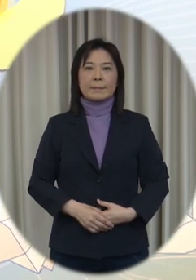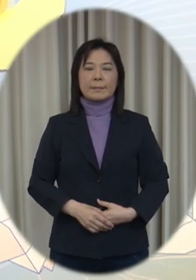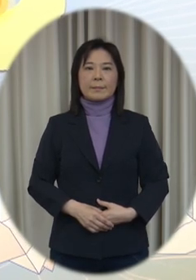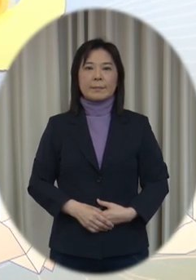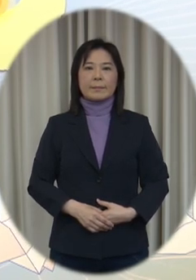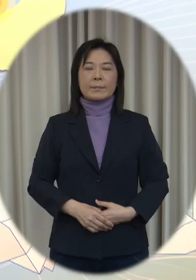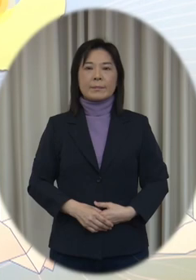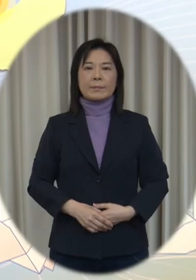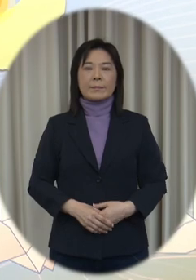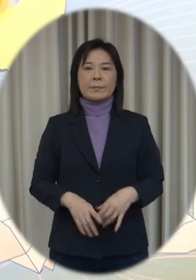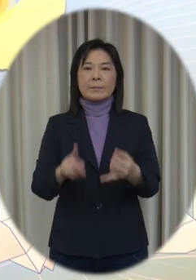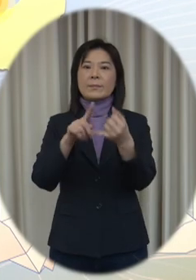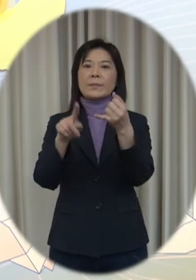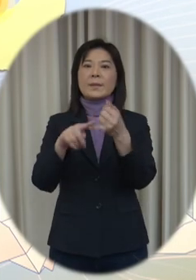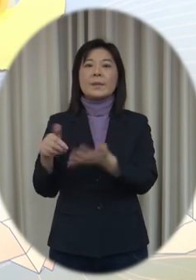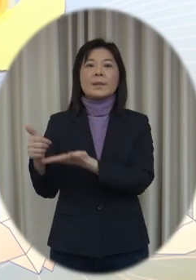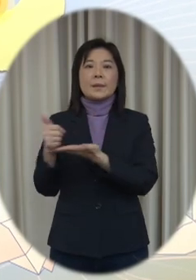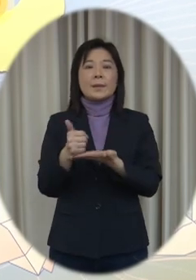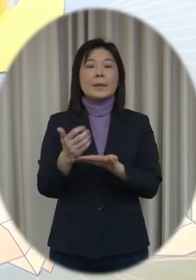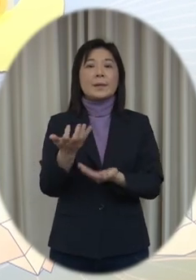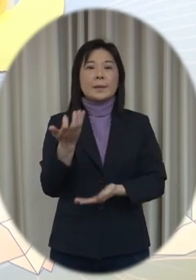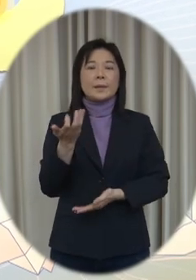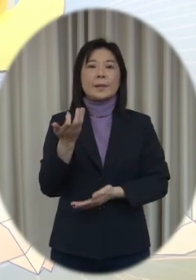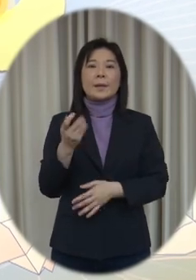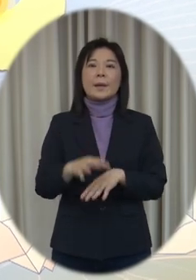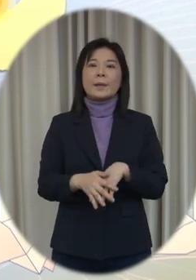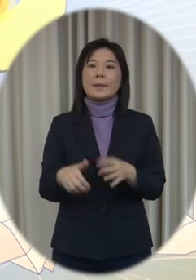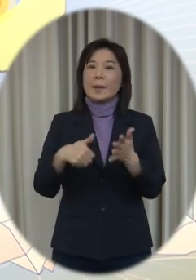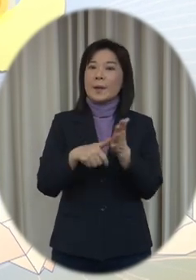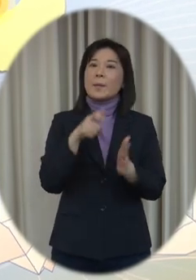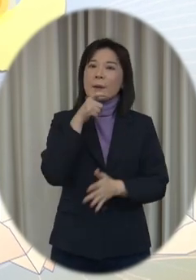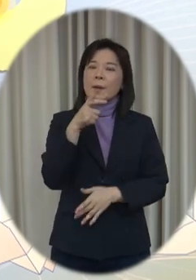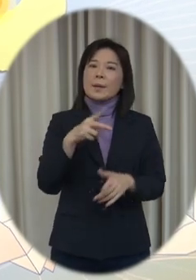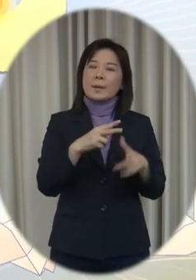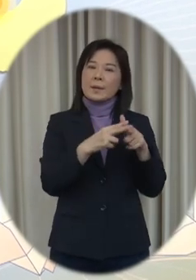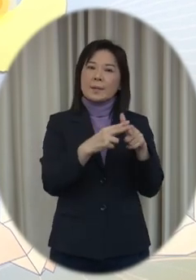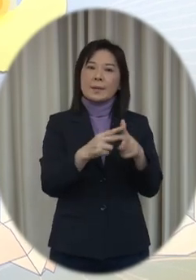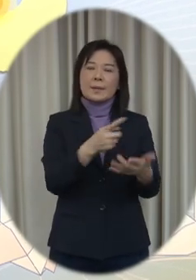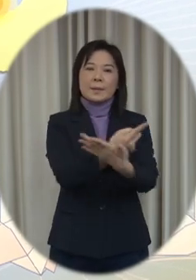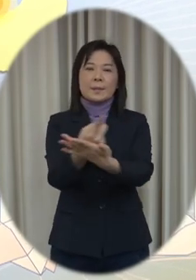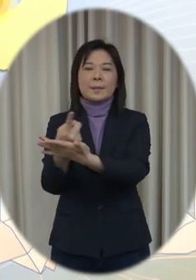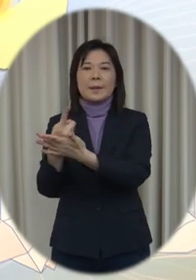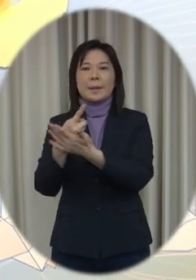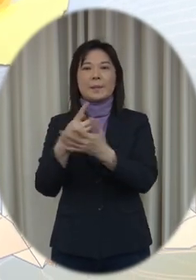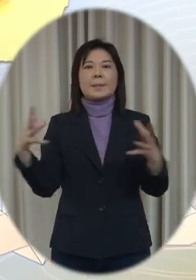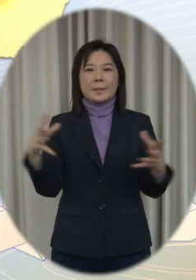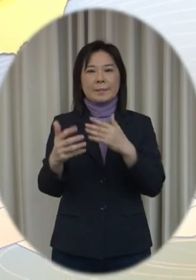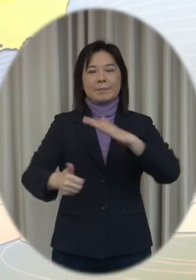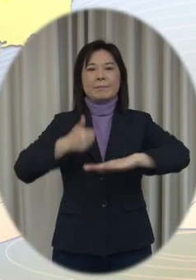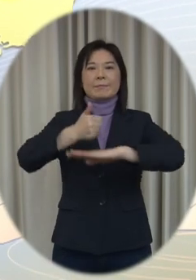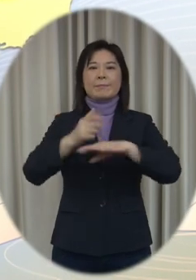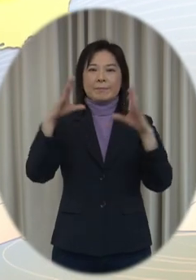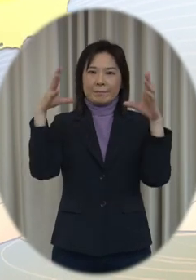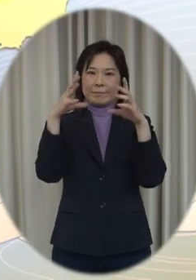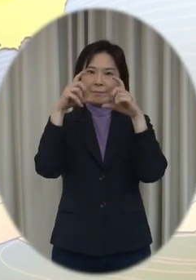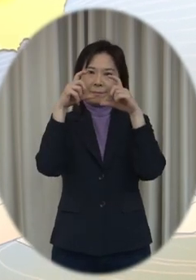活动最后，我们也邀请刚刚获得唱名介绍的所有与会贵宾共同上台合影。